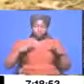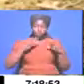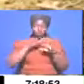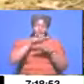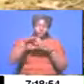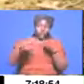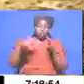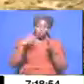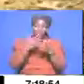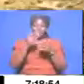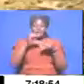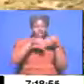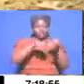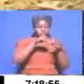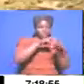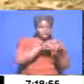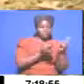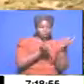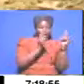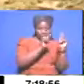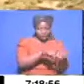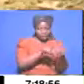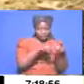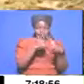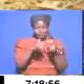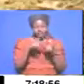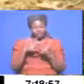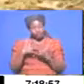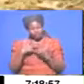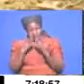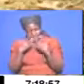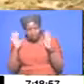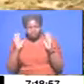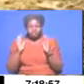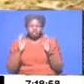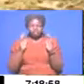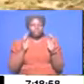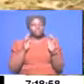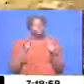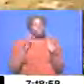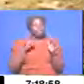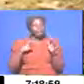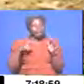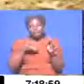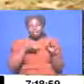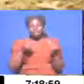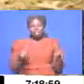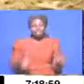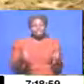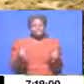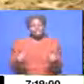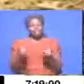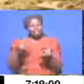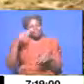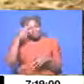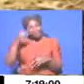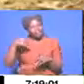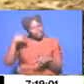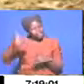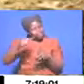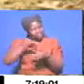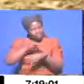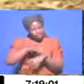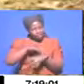unakuja na unapita. Kwa nini tuzozane kila mwaka tunapokuwa na